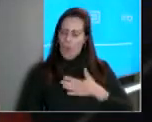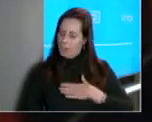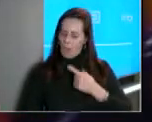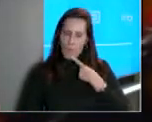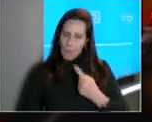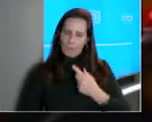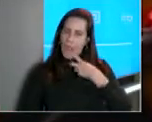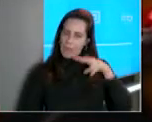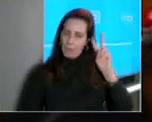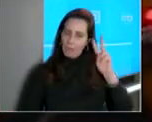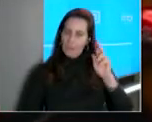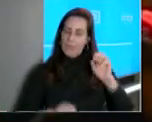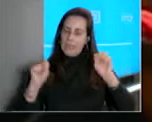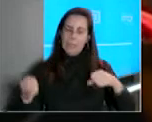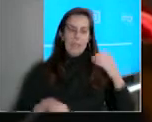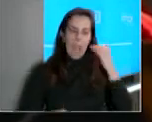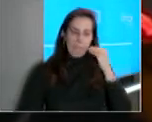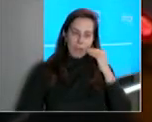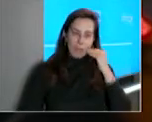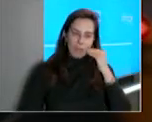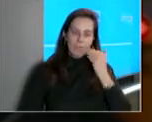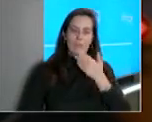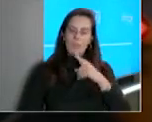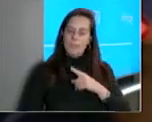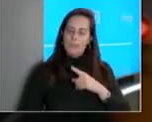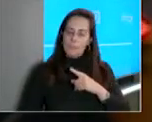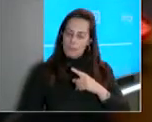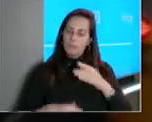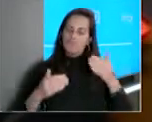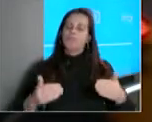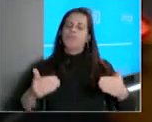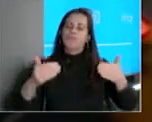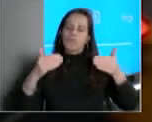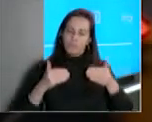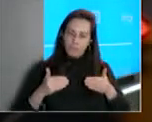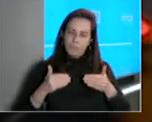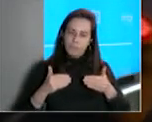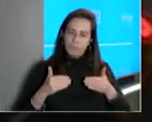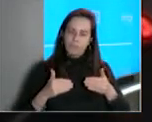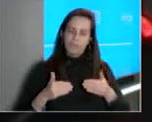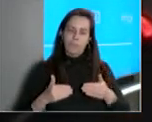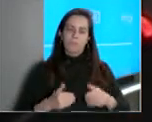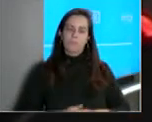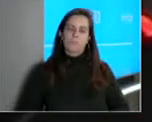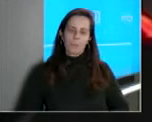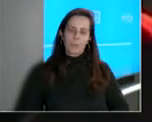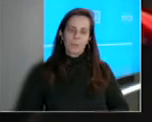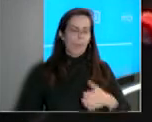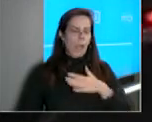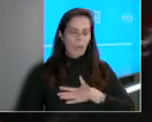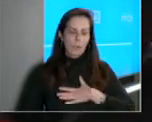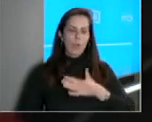התחייבתי בפני נשיא ארצות הברית כי ישראל תפרק את המאחזים הלא מורשים.